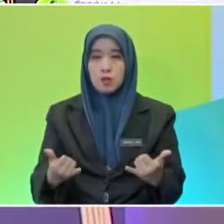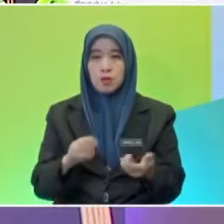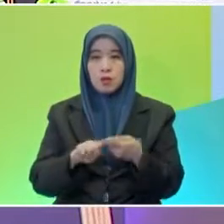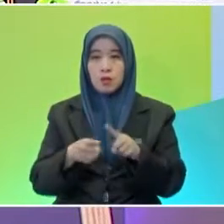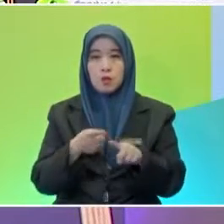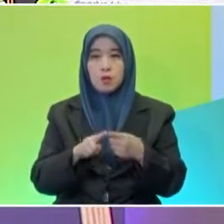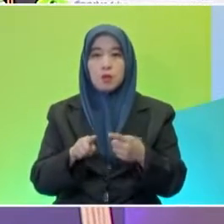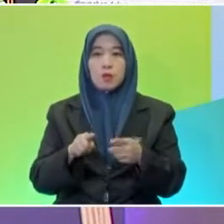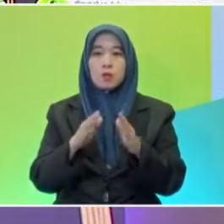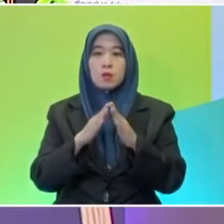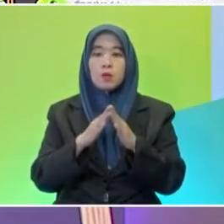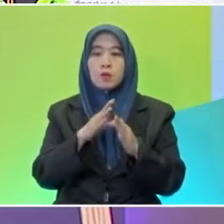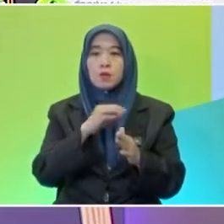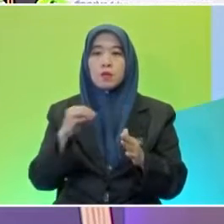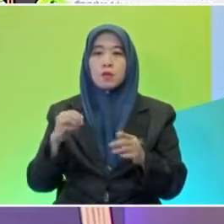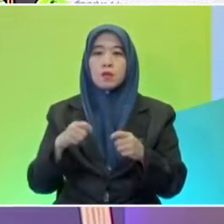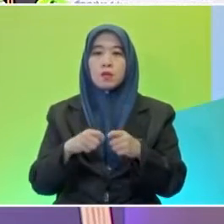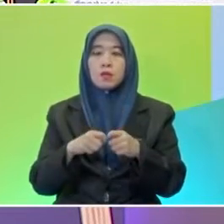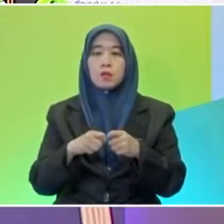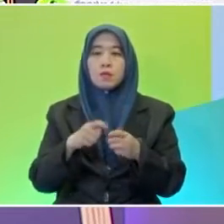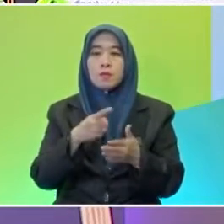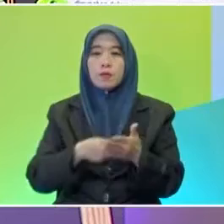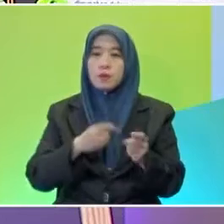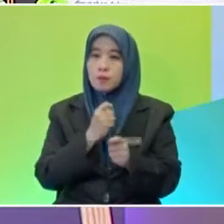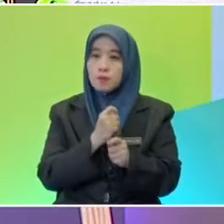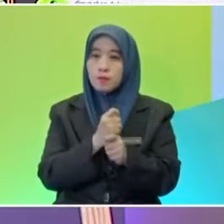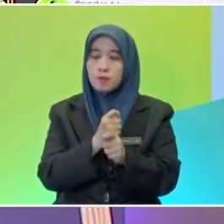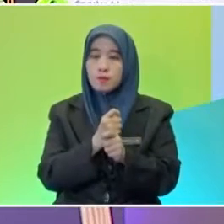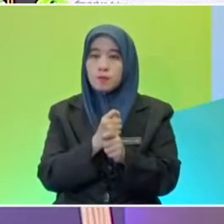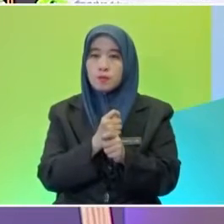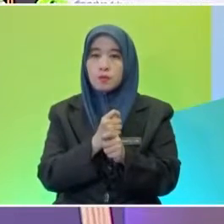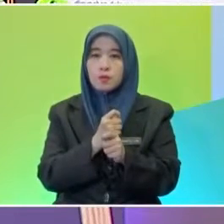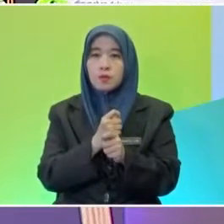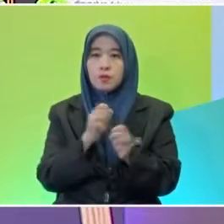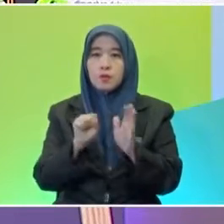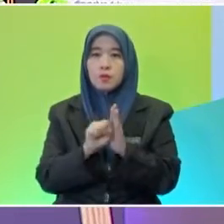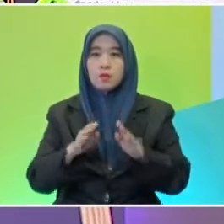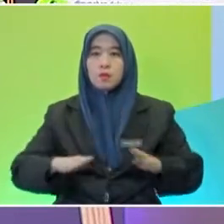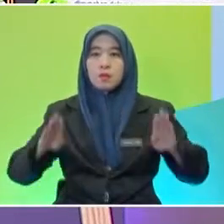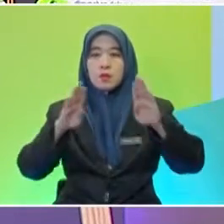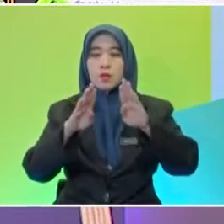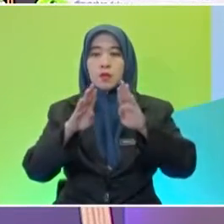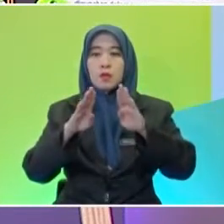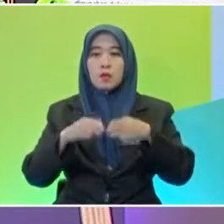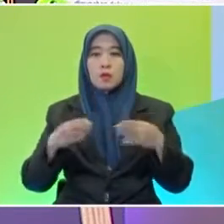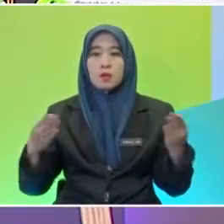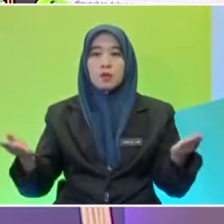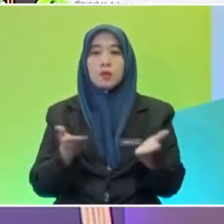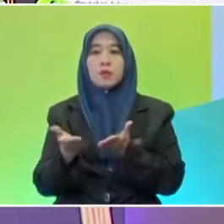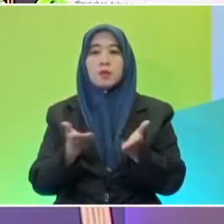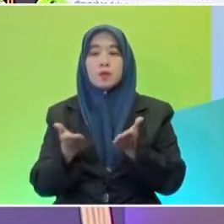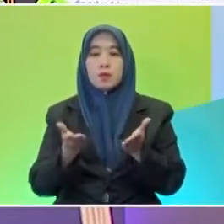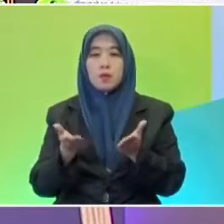aku peranan bahasa Melayu sebagai bahasa petak bireng pada masa dahulu dan